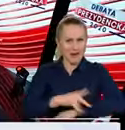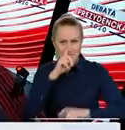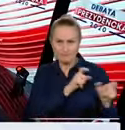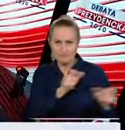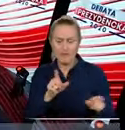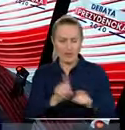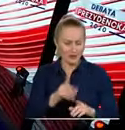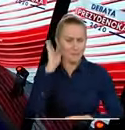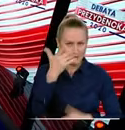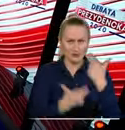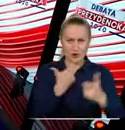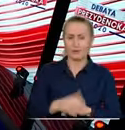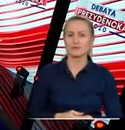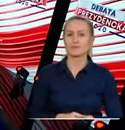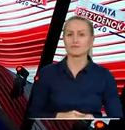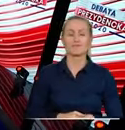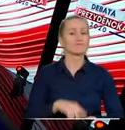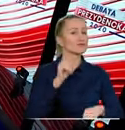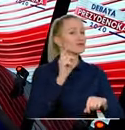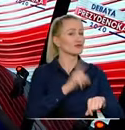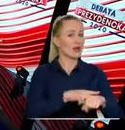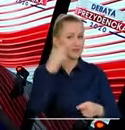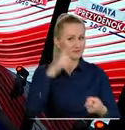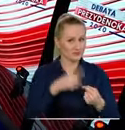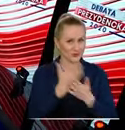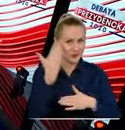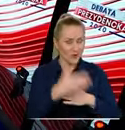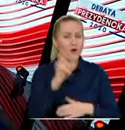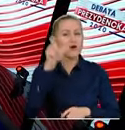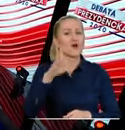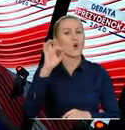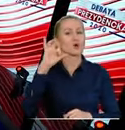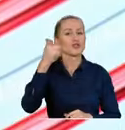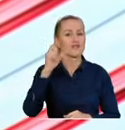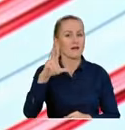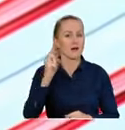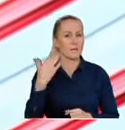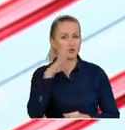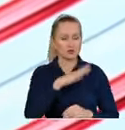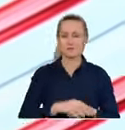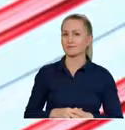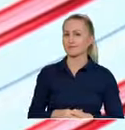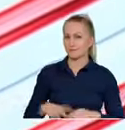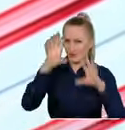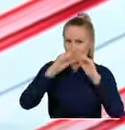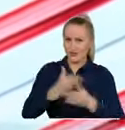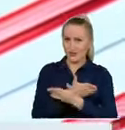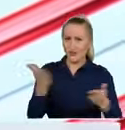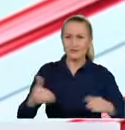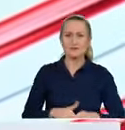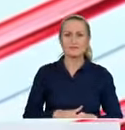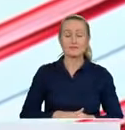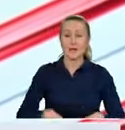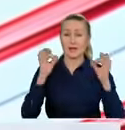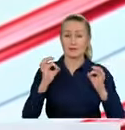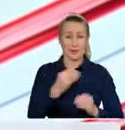Europy. Czas się skończył. Władysław Kosiniak-Kamysz teraz odpowiada na to pytanie. Szanowni Państwo, dziś Polska nie ma